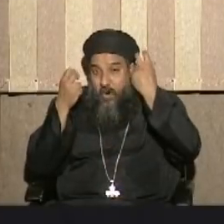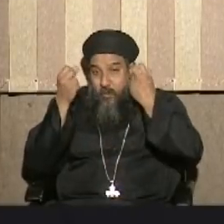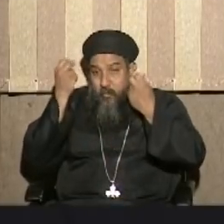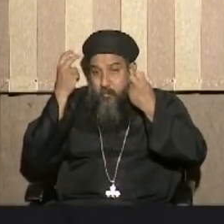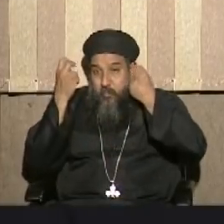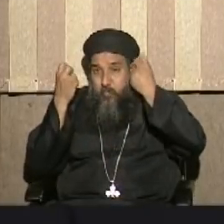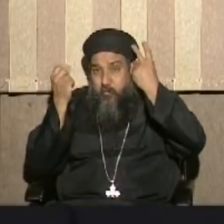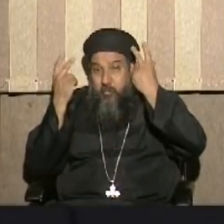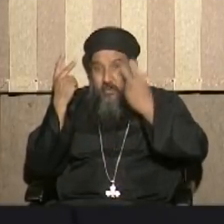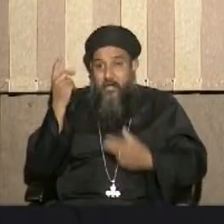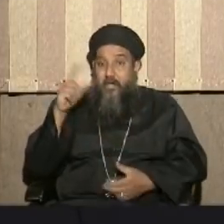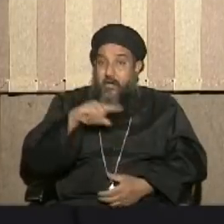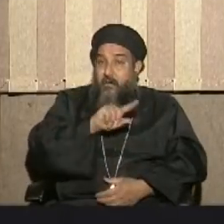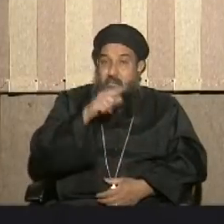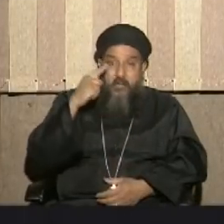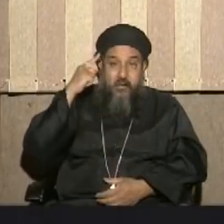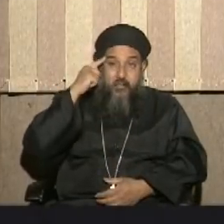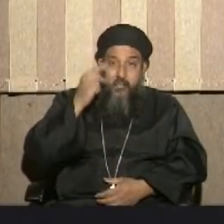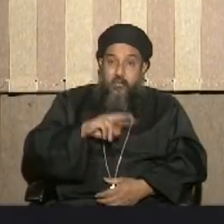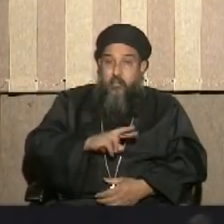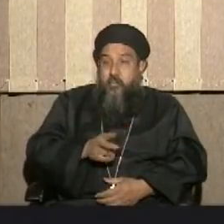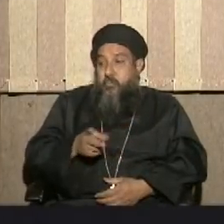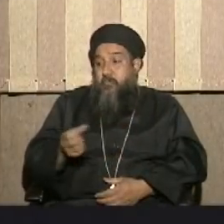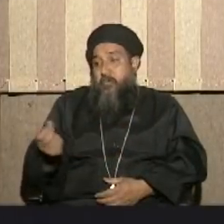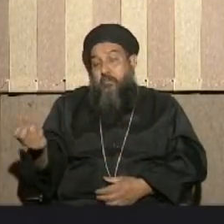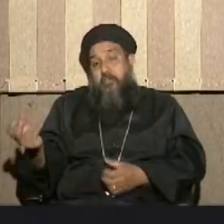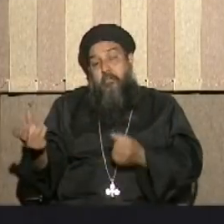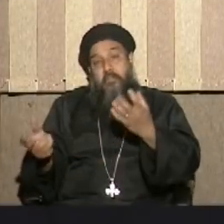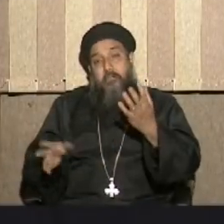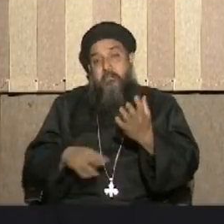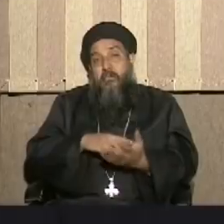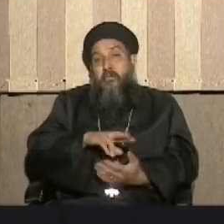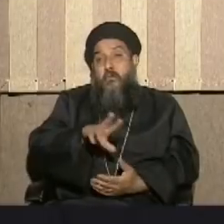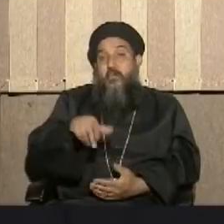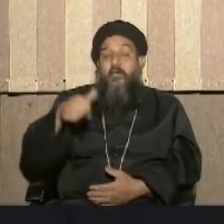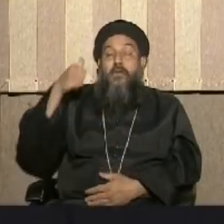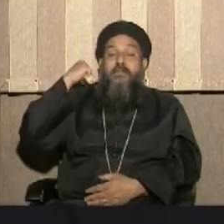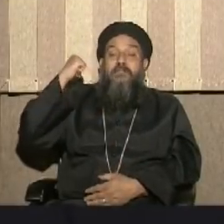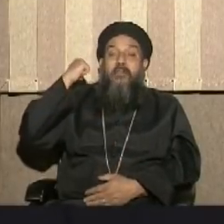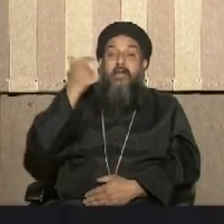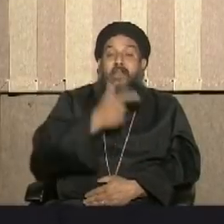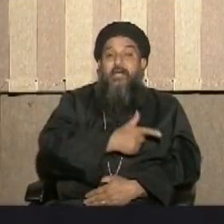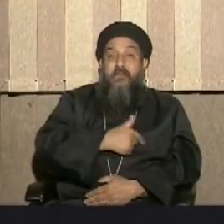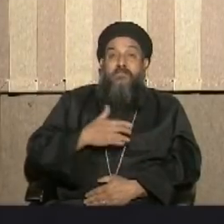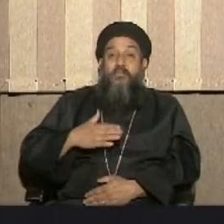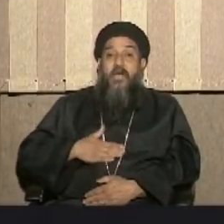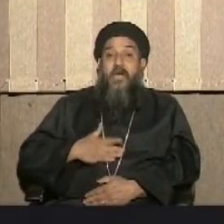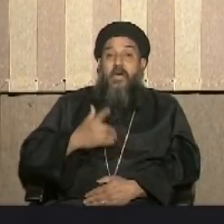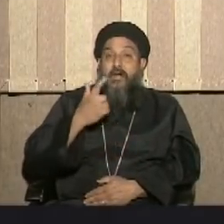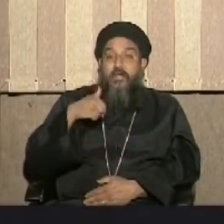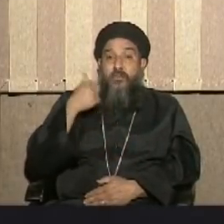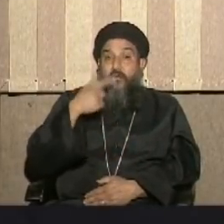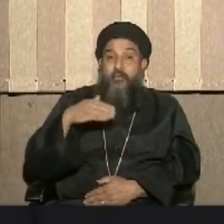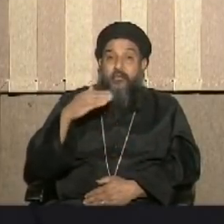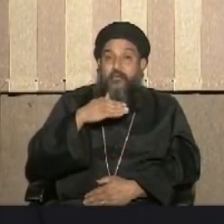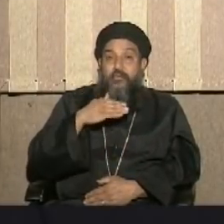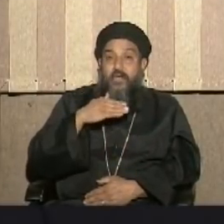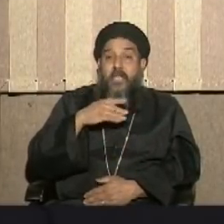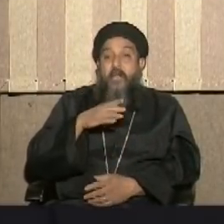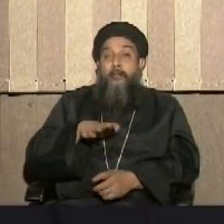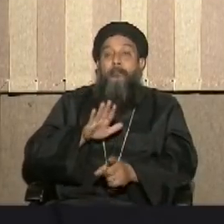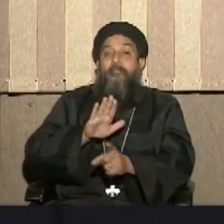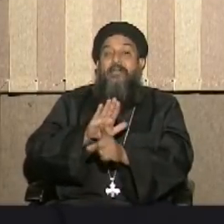مولاي، تغيير الفكر بياخد سنين. الكنيسة حرمت أريوس وأتباعه الظاهرين، لكن الخطورة في